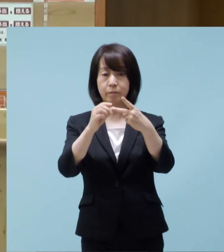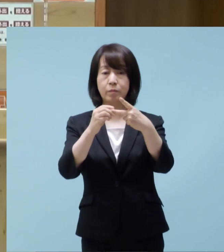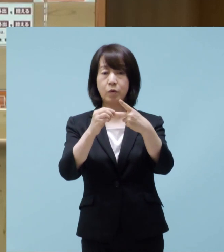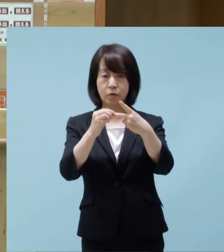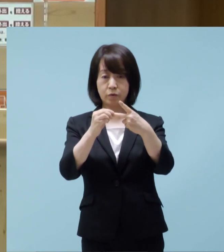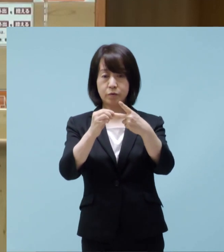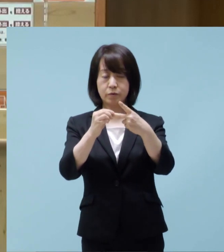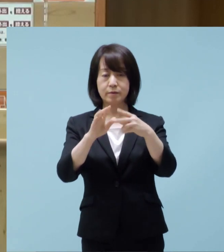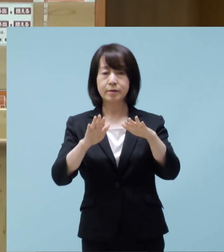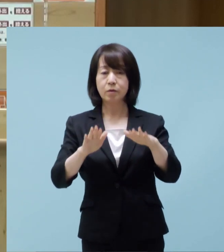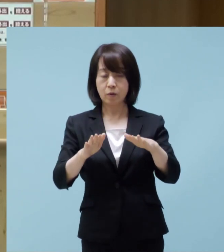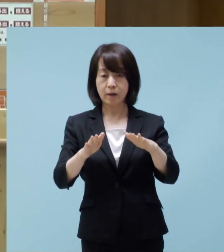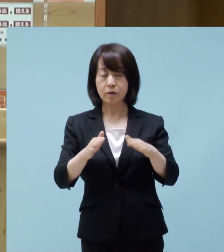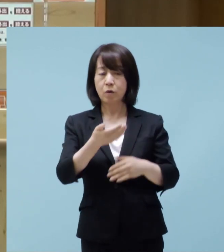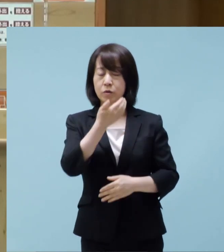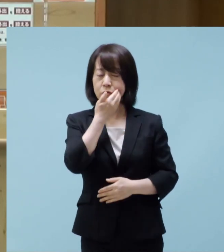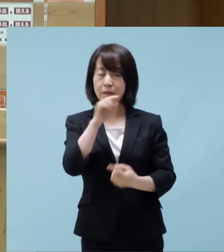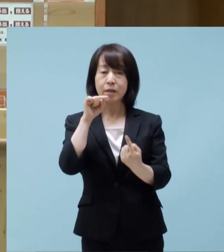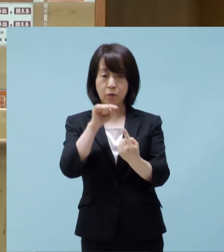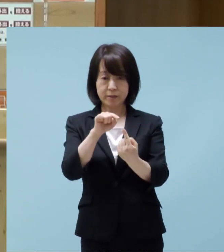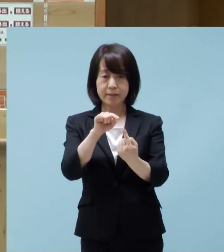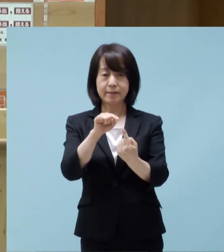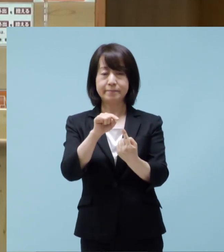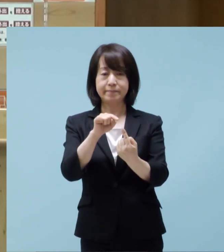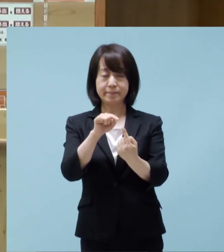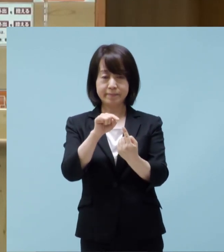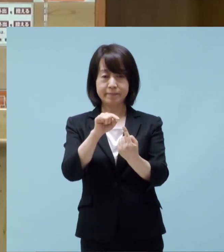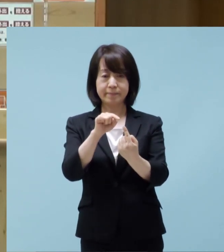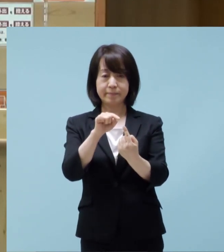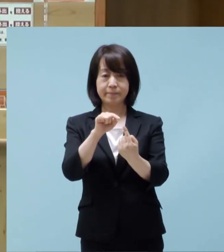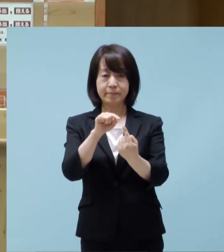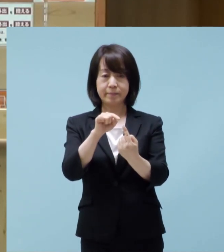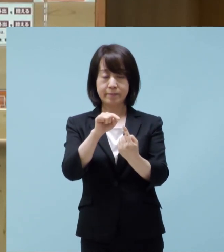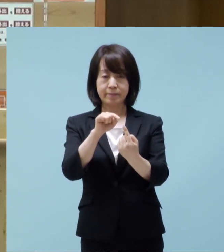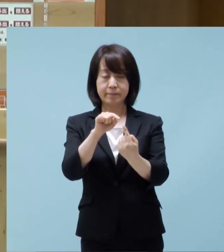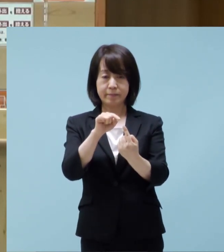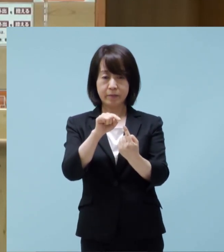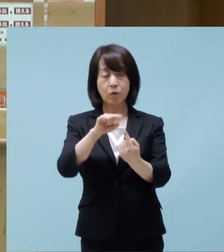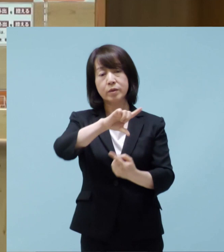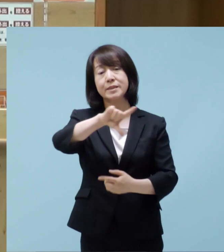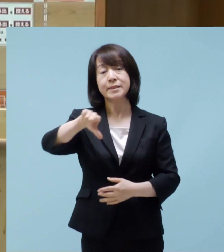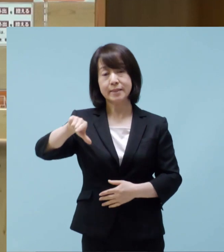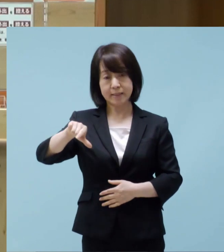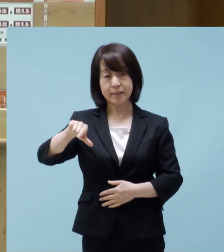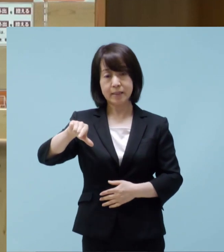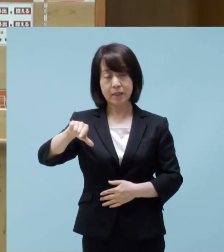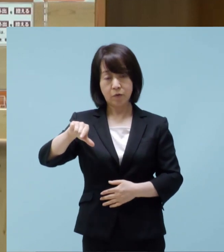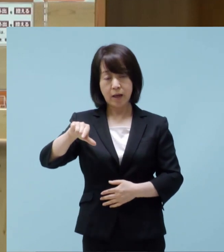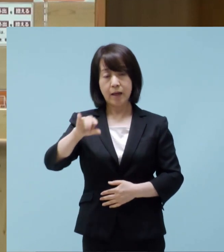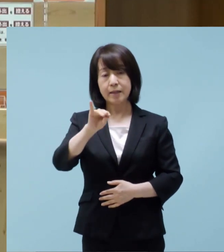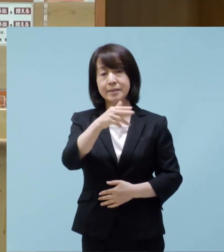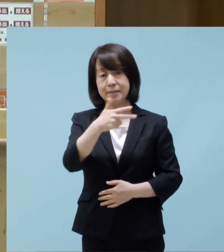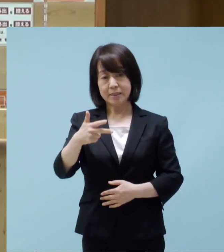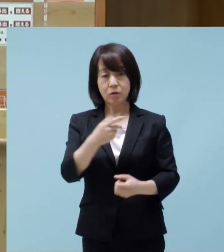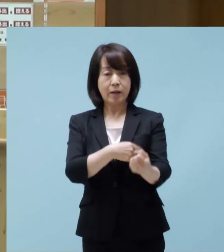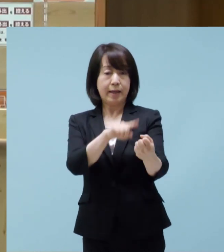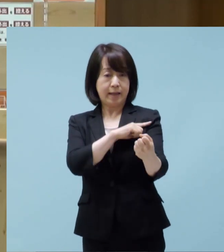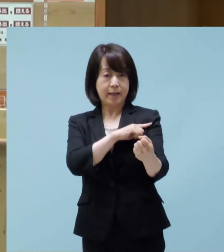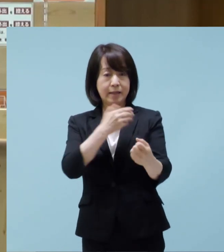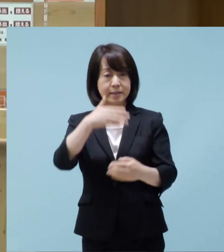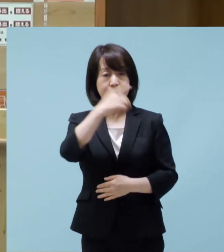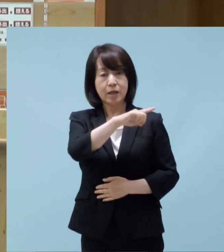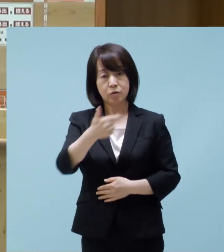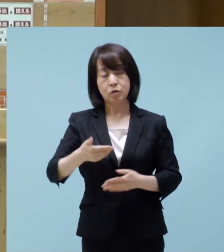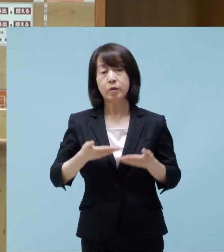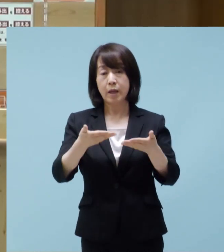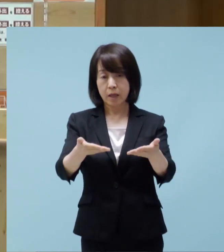回の重点措置の場所はですね、地域においてはですね、知事の権限によって酒類の提供の自粛を